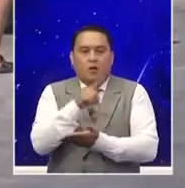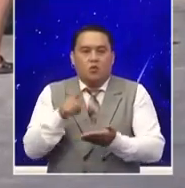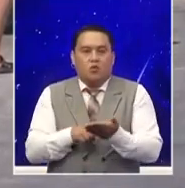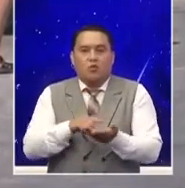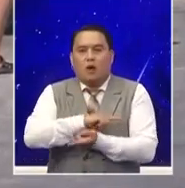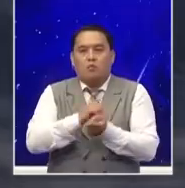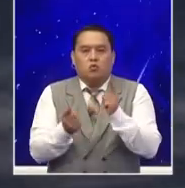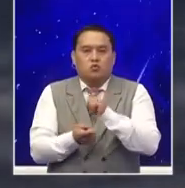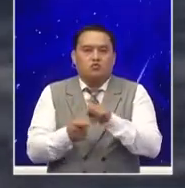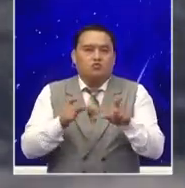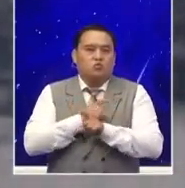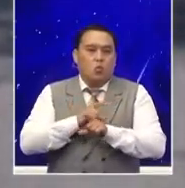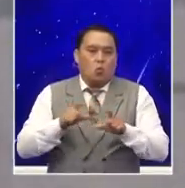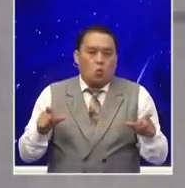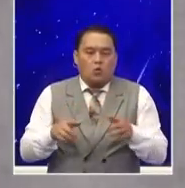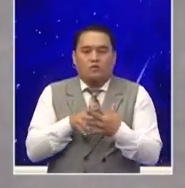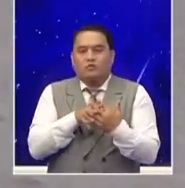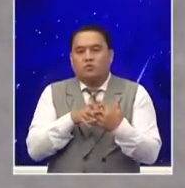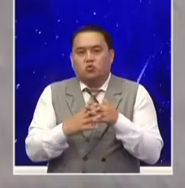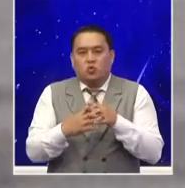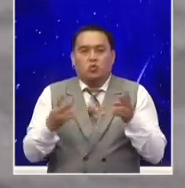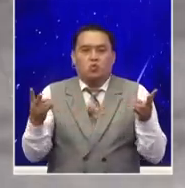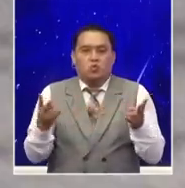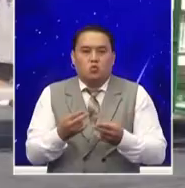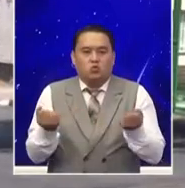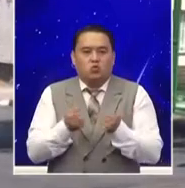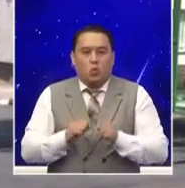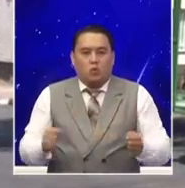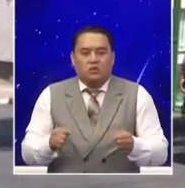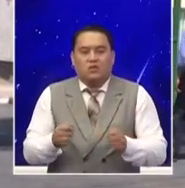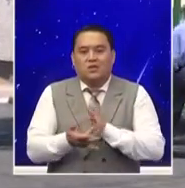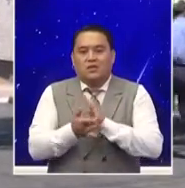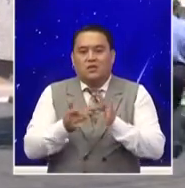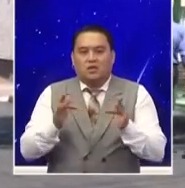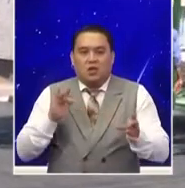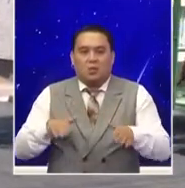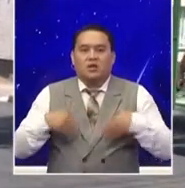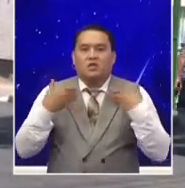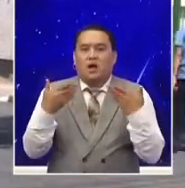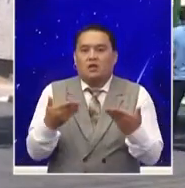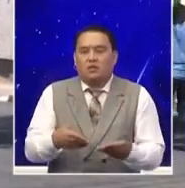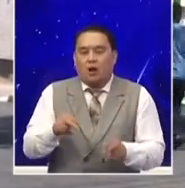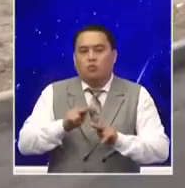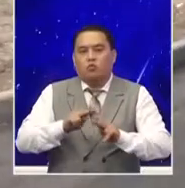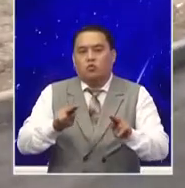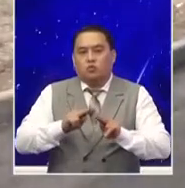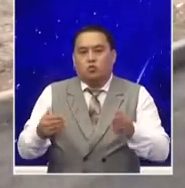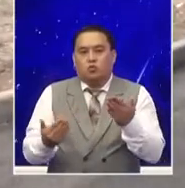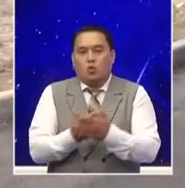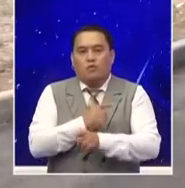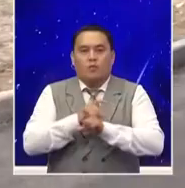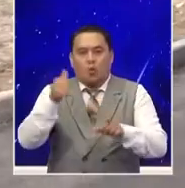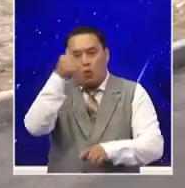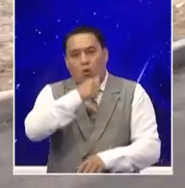трехсменного обучения детей в школах, а в ряде населенных пунктов нужен высокоскоростный интернет, что в свете предстоящего дистанционного обучения в новом учебном